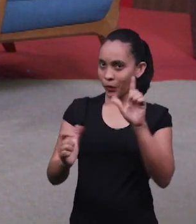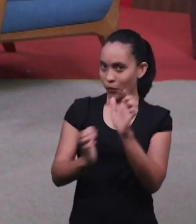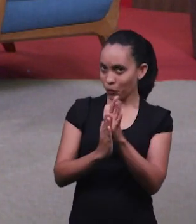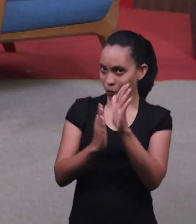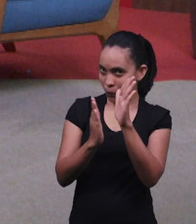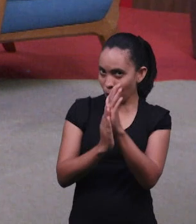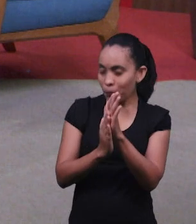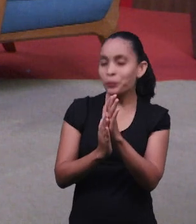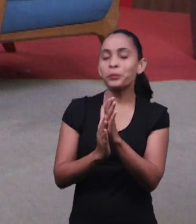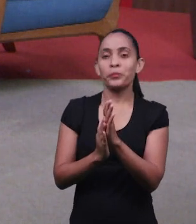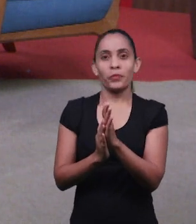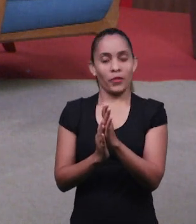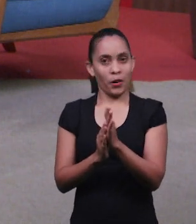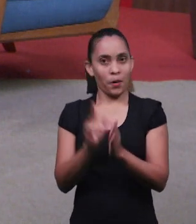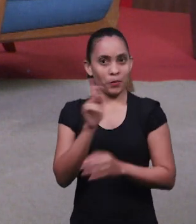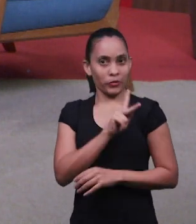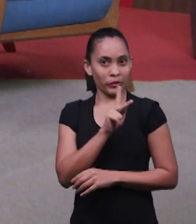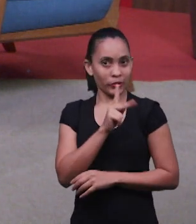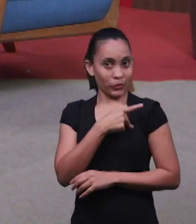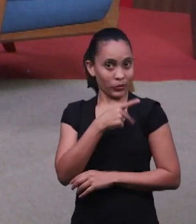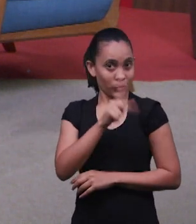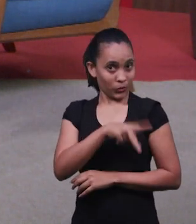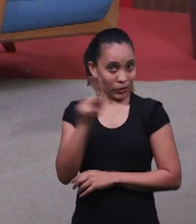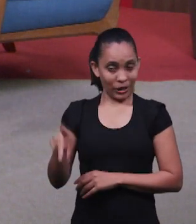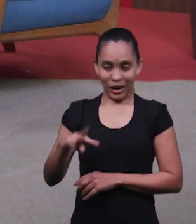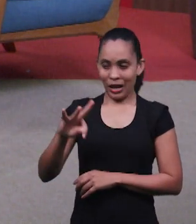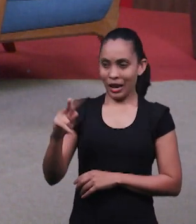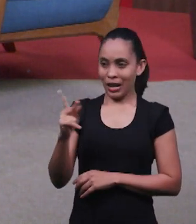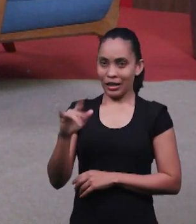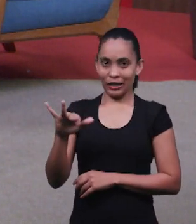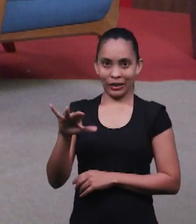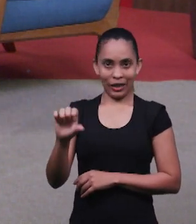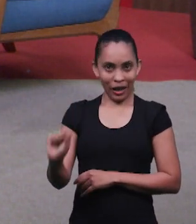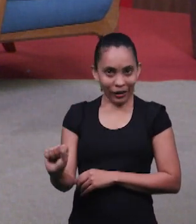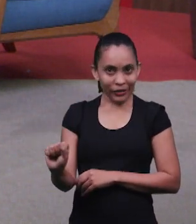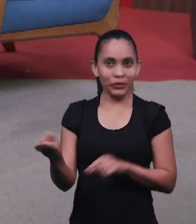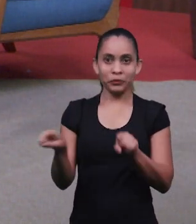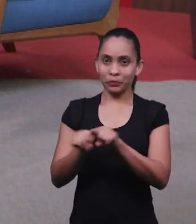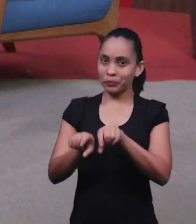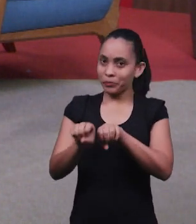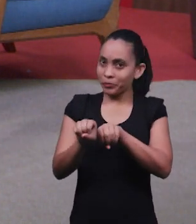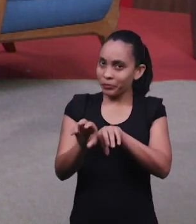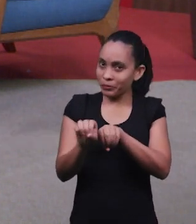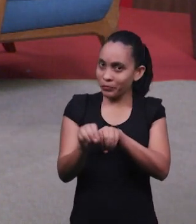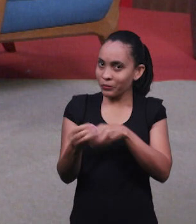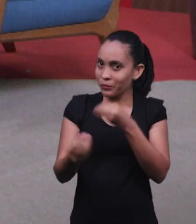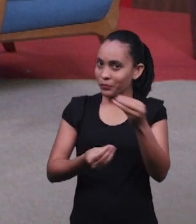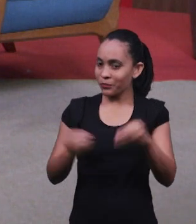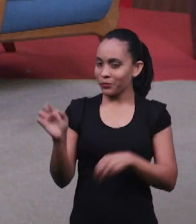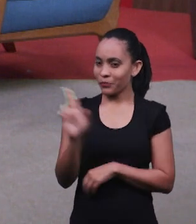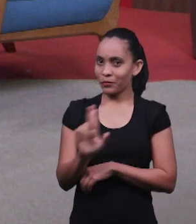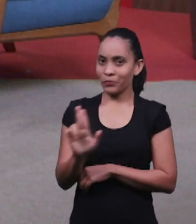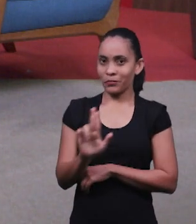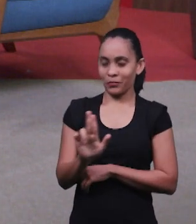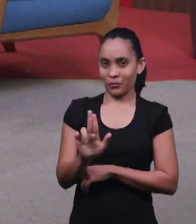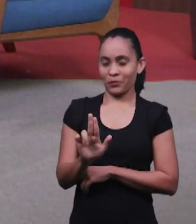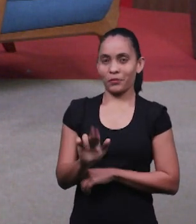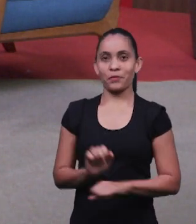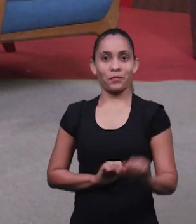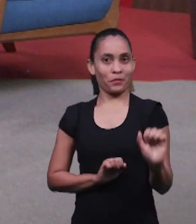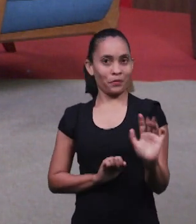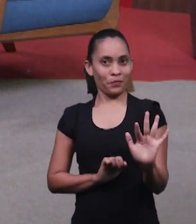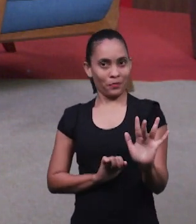louange, la sœur Laïs Figueres va utiliser l'utilisation de la main gauche dans la gamme de Ré majeur. Dans l'étude pour les enfants, des